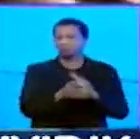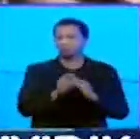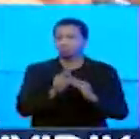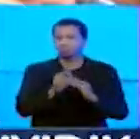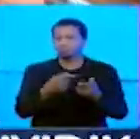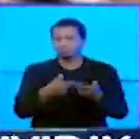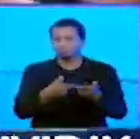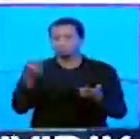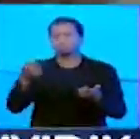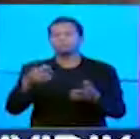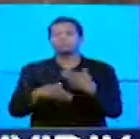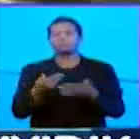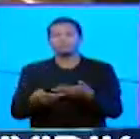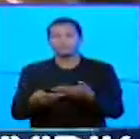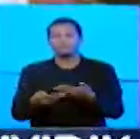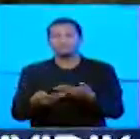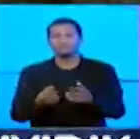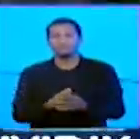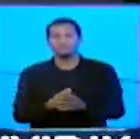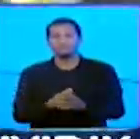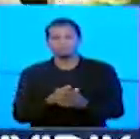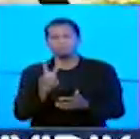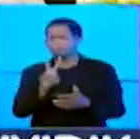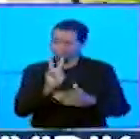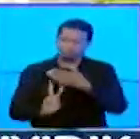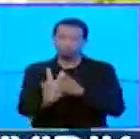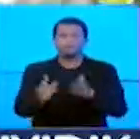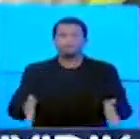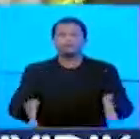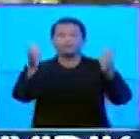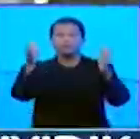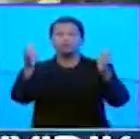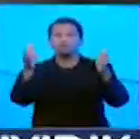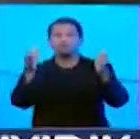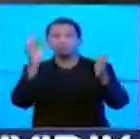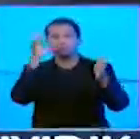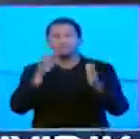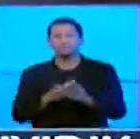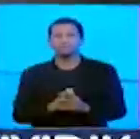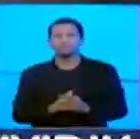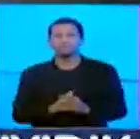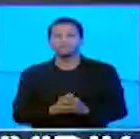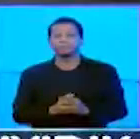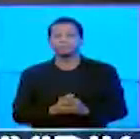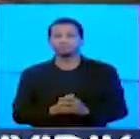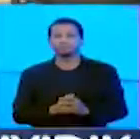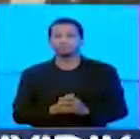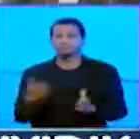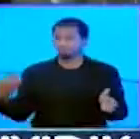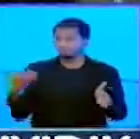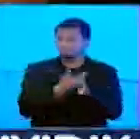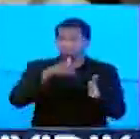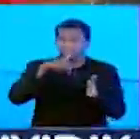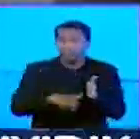langsung masuk kedalam gedung dari rasa-rasa Direktorat khusus Polda Metro Jaya dan sampai hingga saat Inipun kami